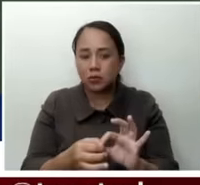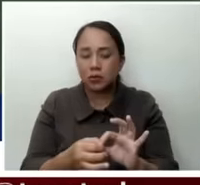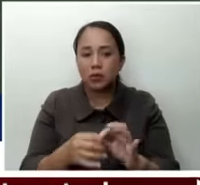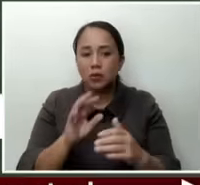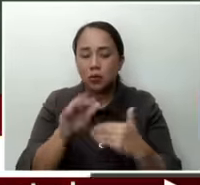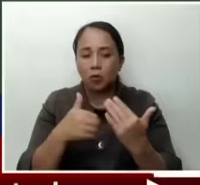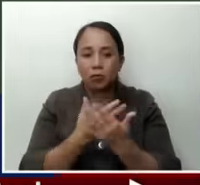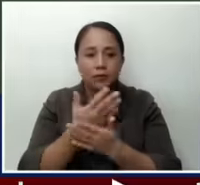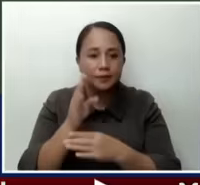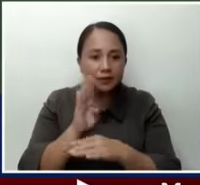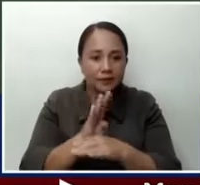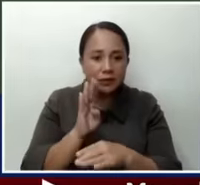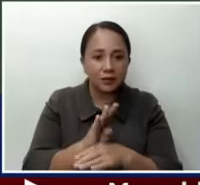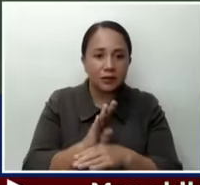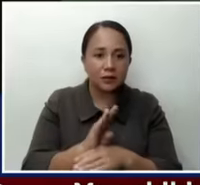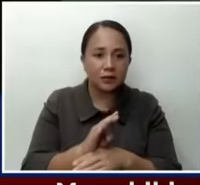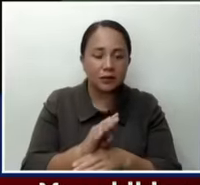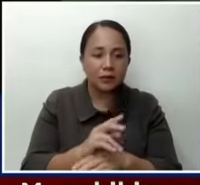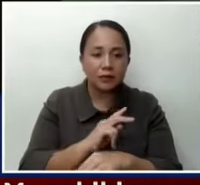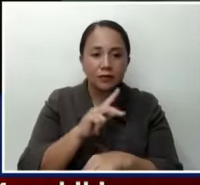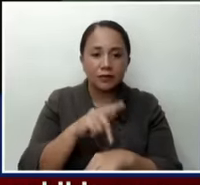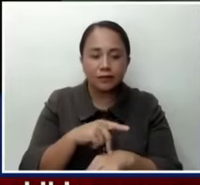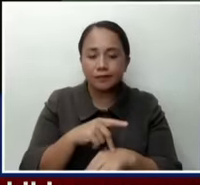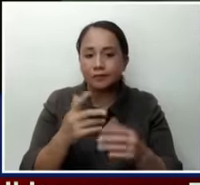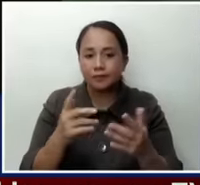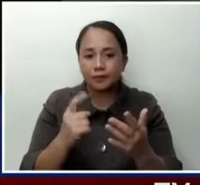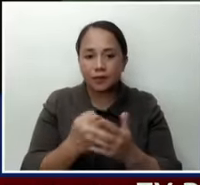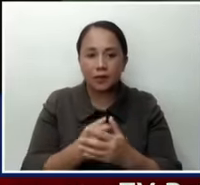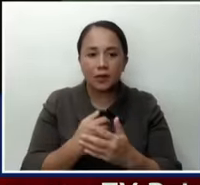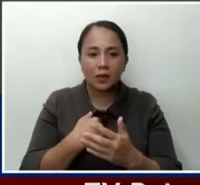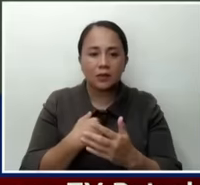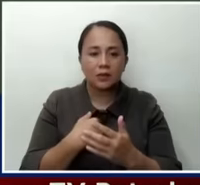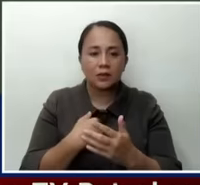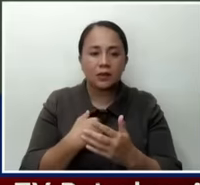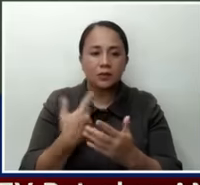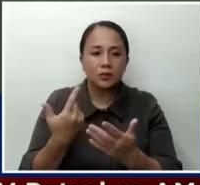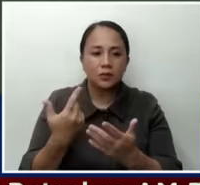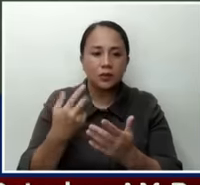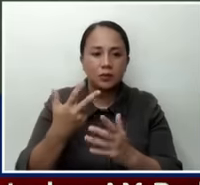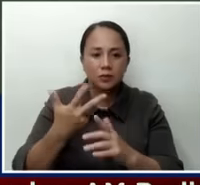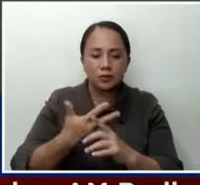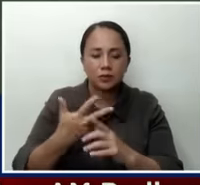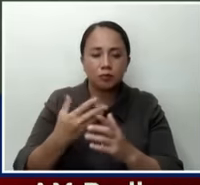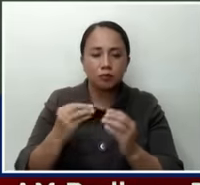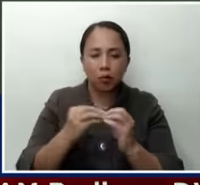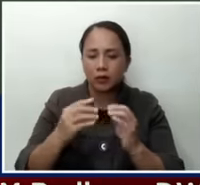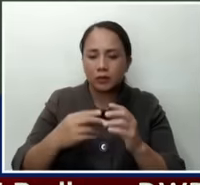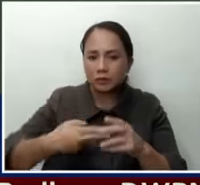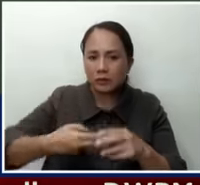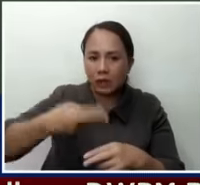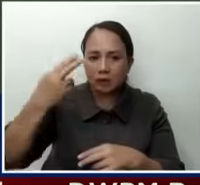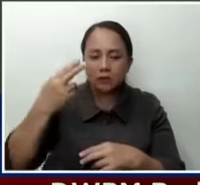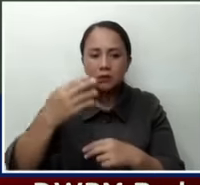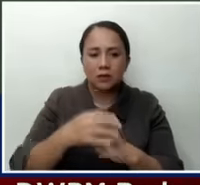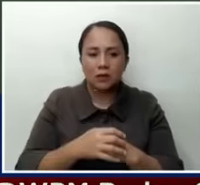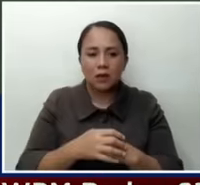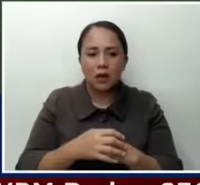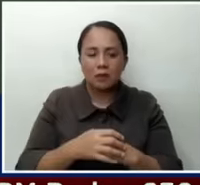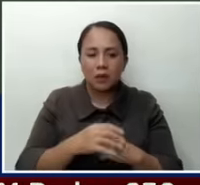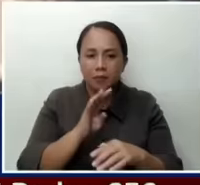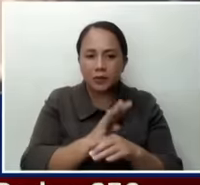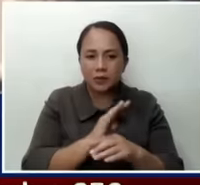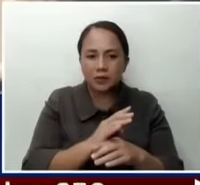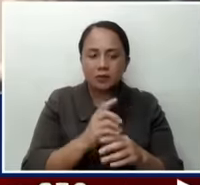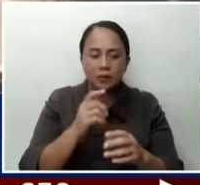industries in the Philippine economy, I would say that it's quite significant, so much higher than certain industries like mining,